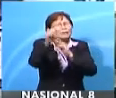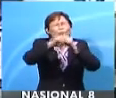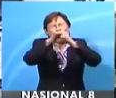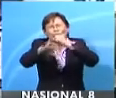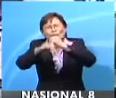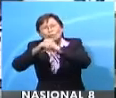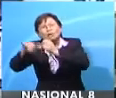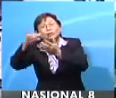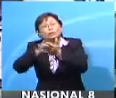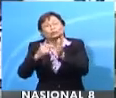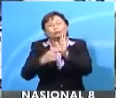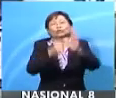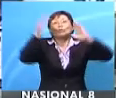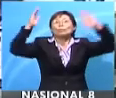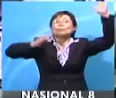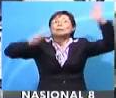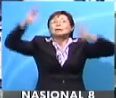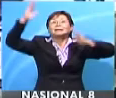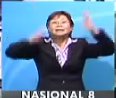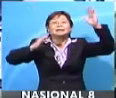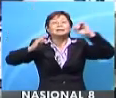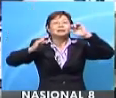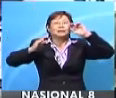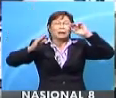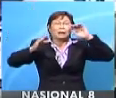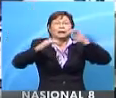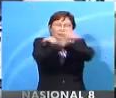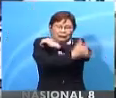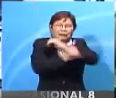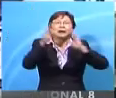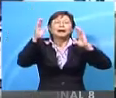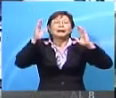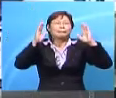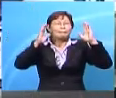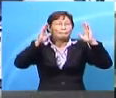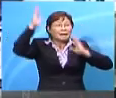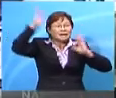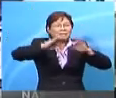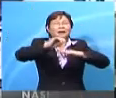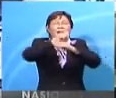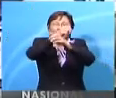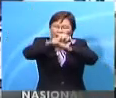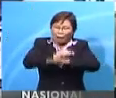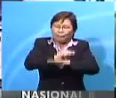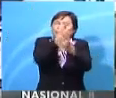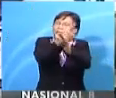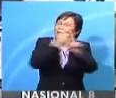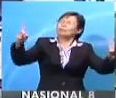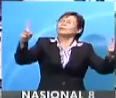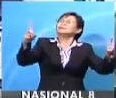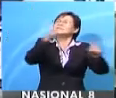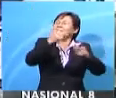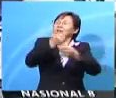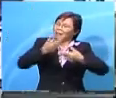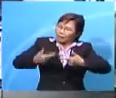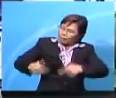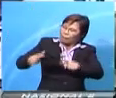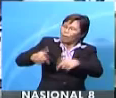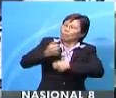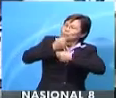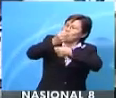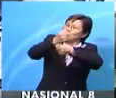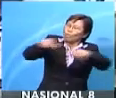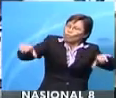menunjukkan iaitu bahawa negara Malaysia mengamal demokrasi. dan membenarkan demonstrasi